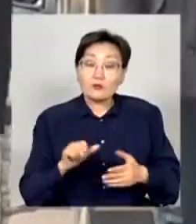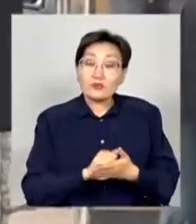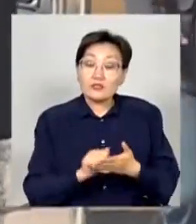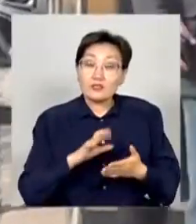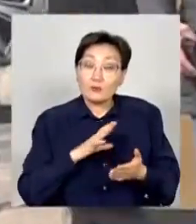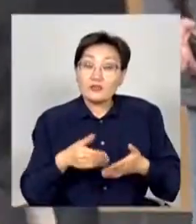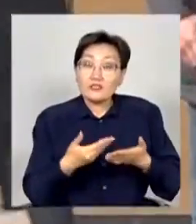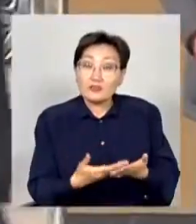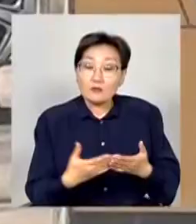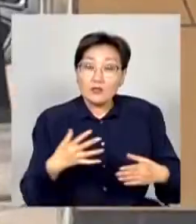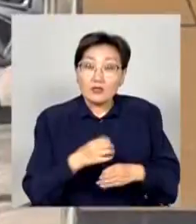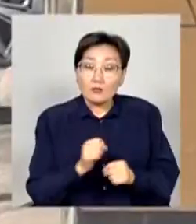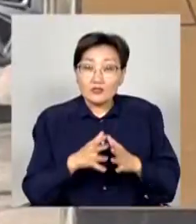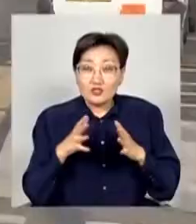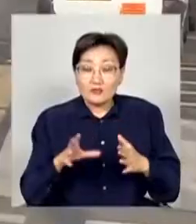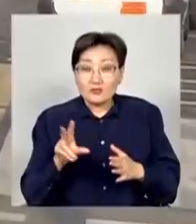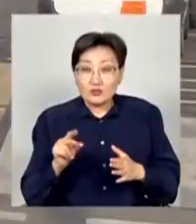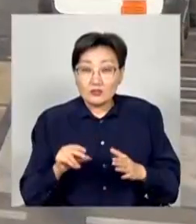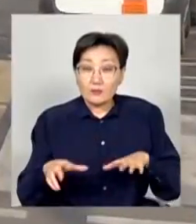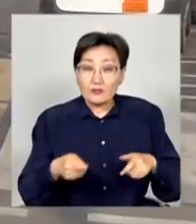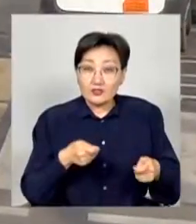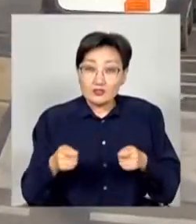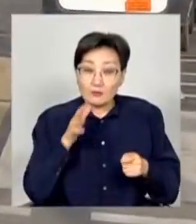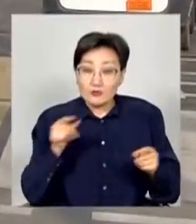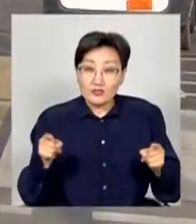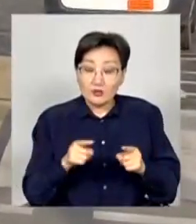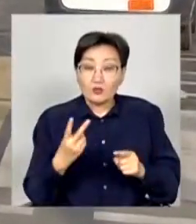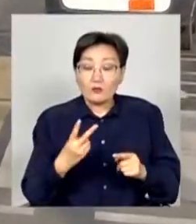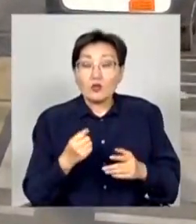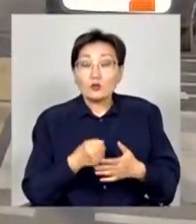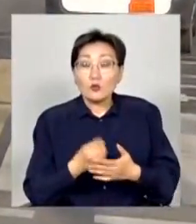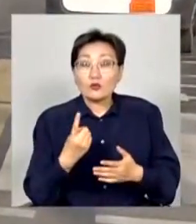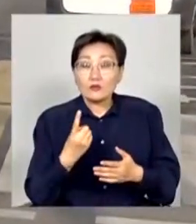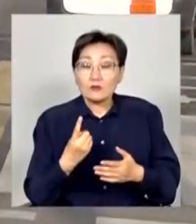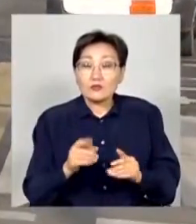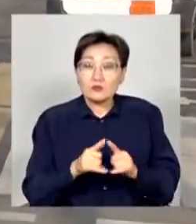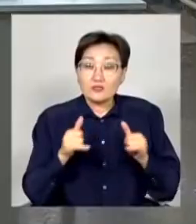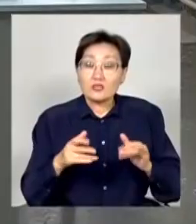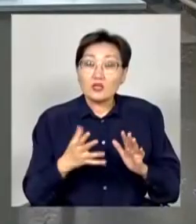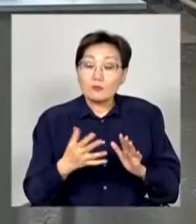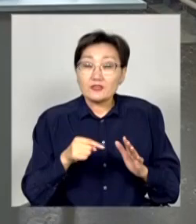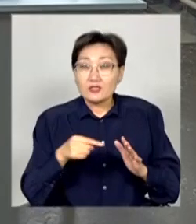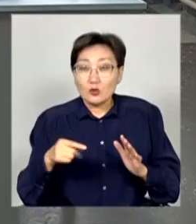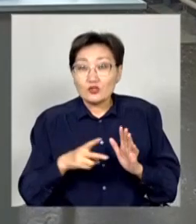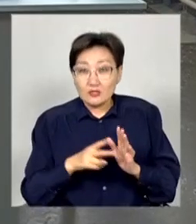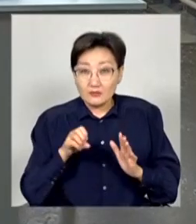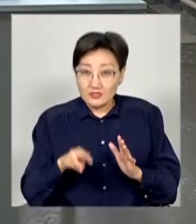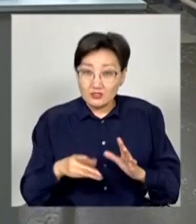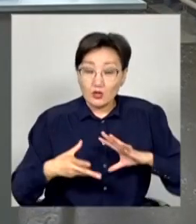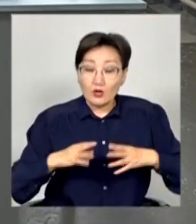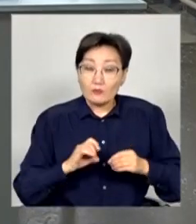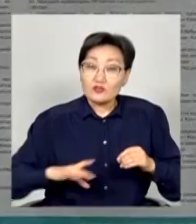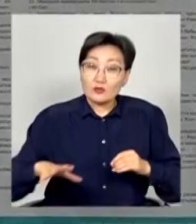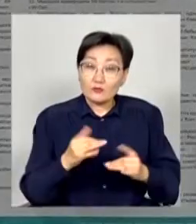было предложено сократить максимальное количество президентских сроков с 2 до 1 и увеличить его с 5 до 7 лет. Всего по